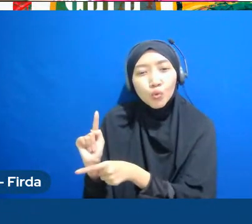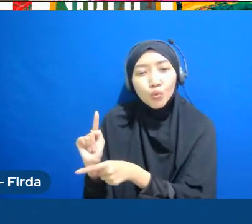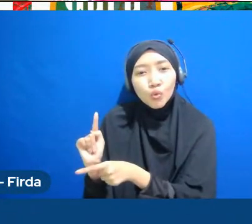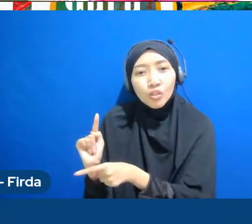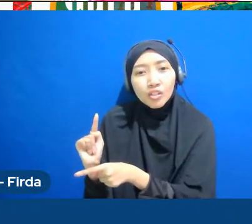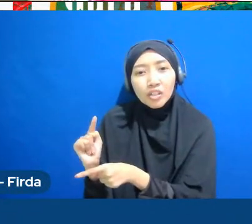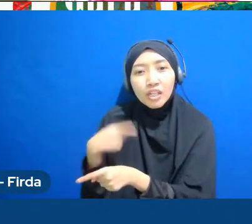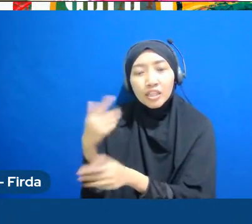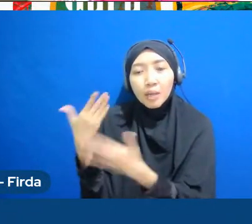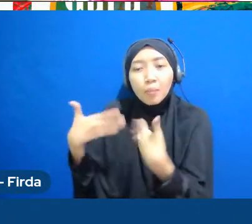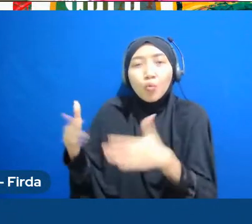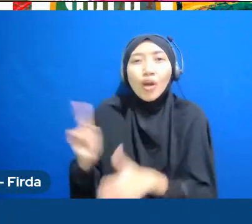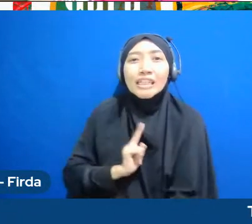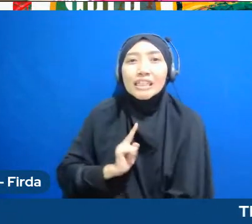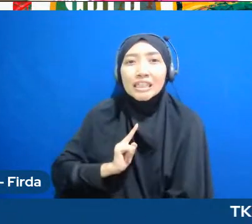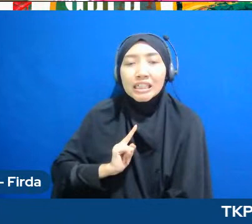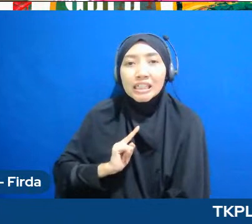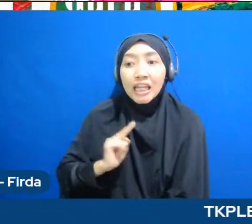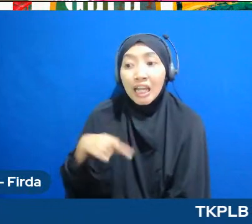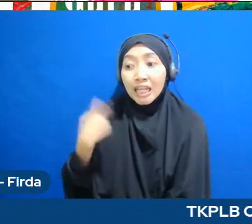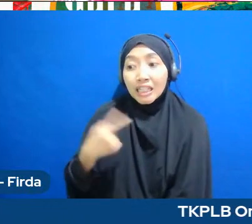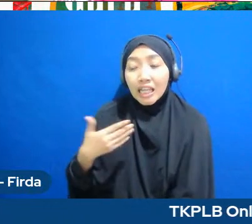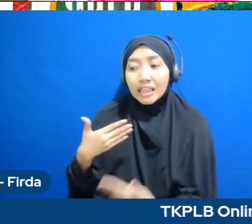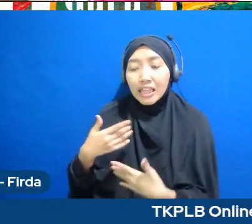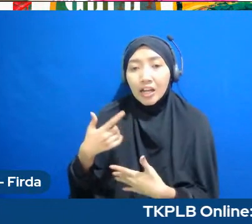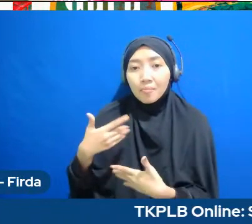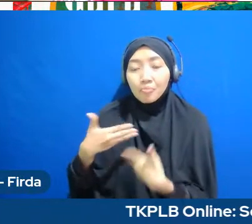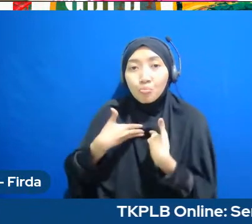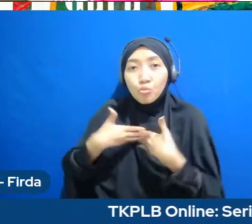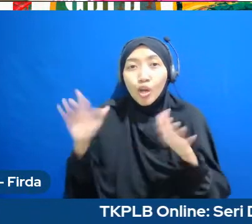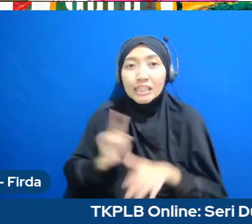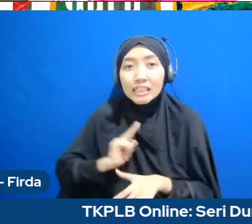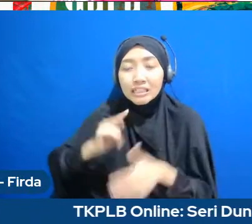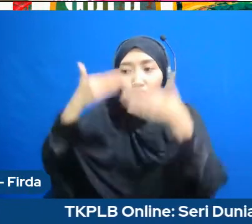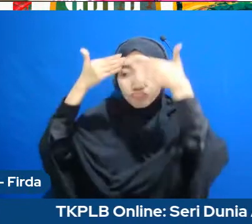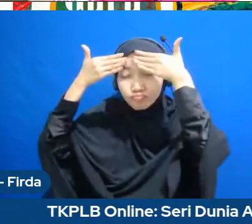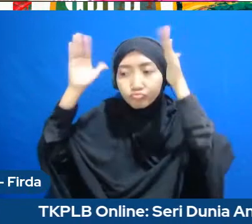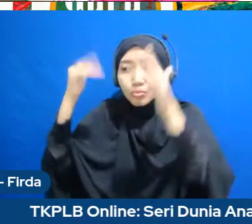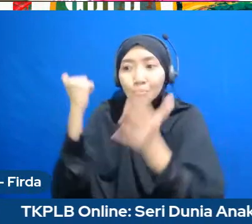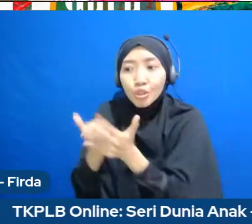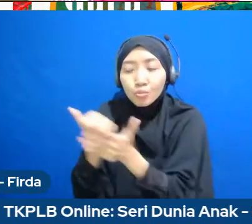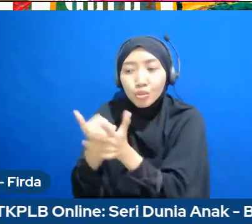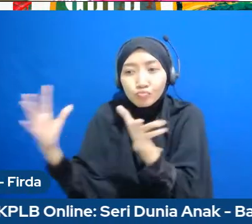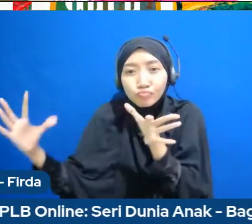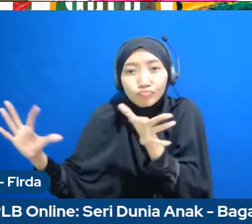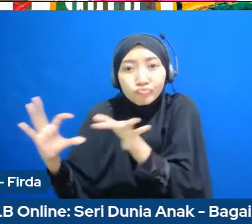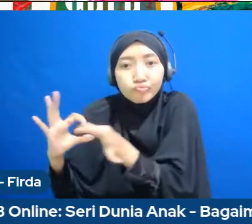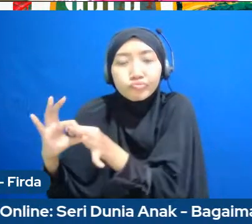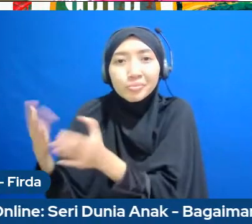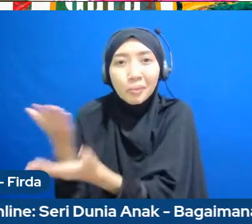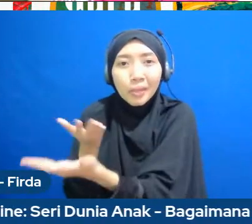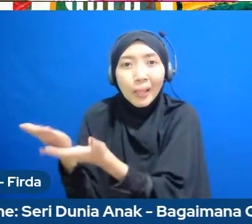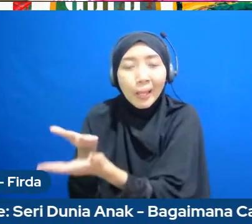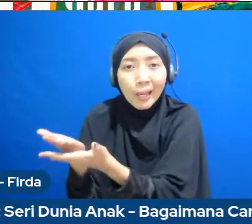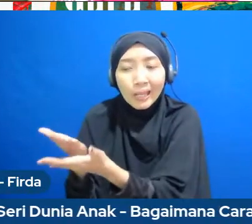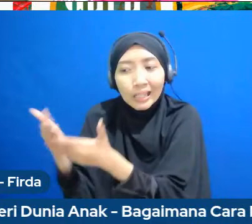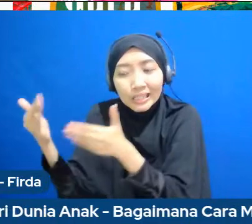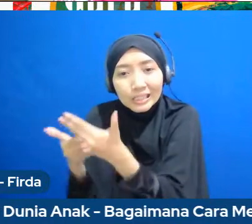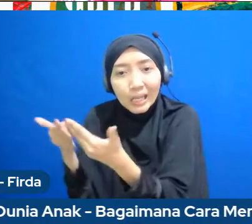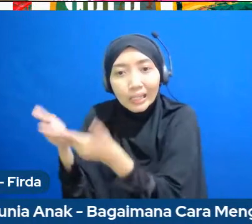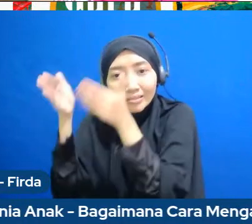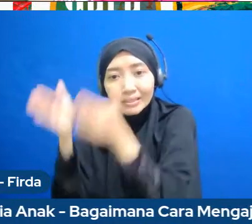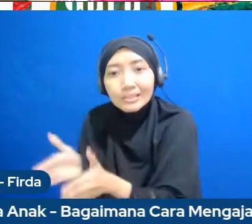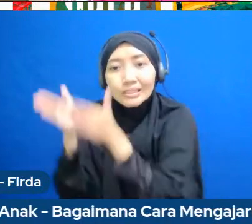kita membuka diri. Jadi ketika kita membuka diri bahwa kita betul-betul ingin melayani anak, betul-betul sayang sama anak, insya Allah